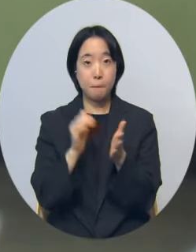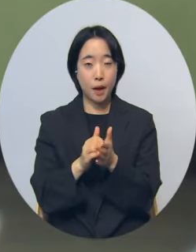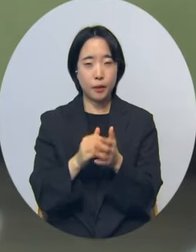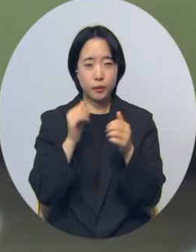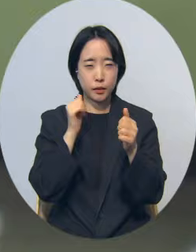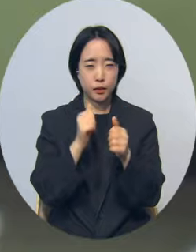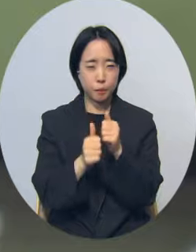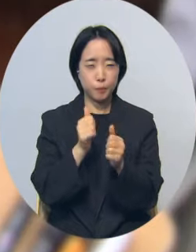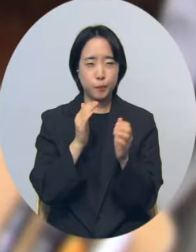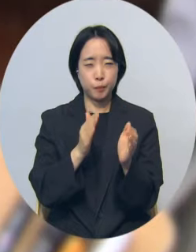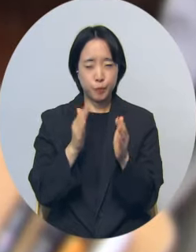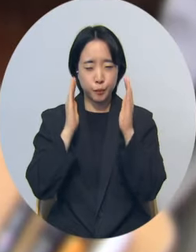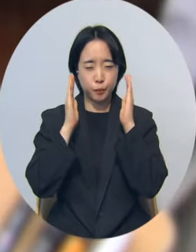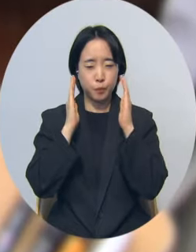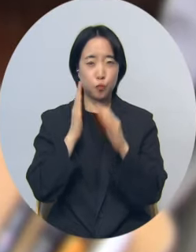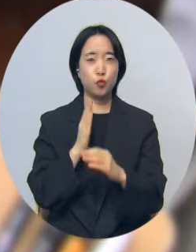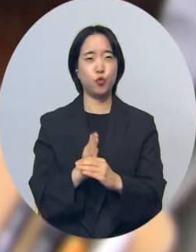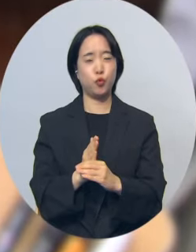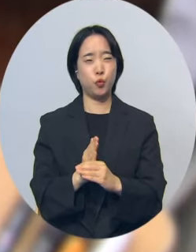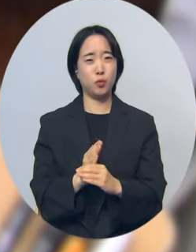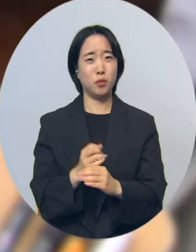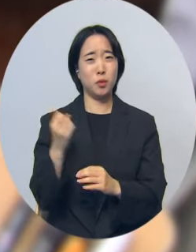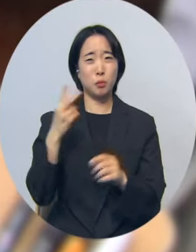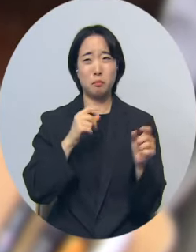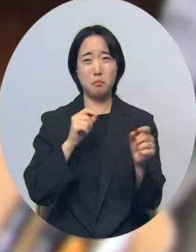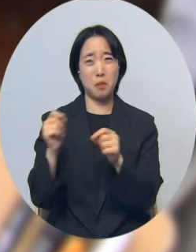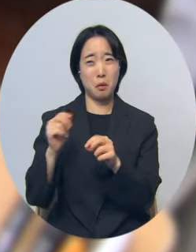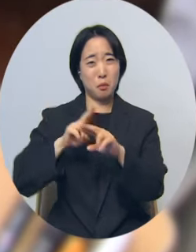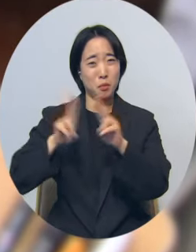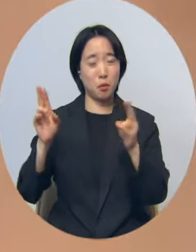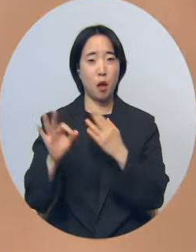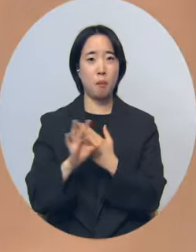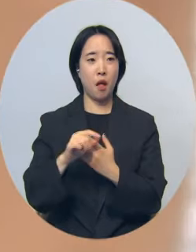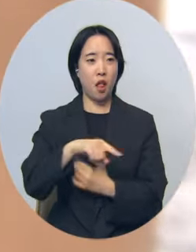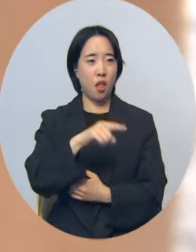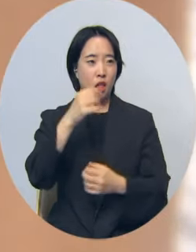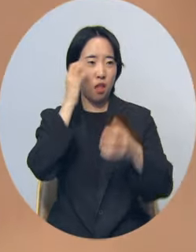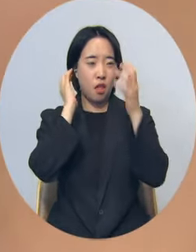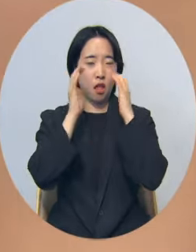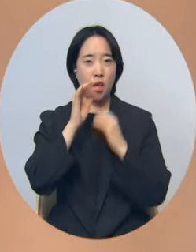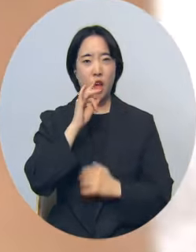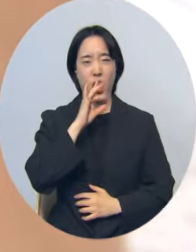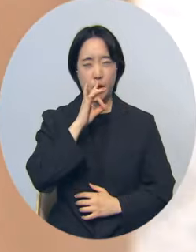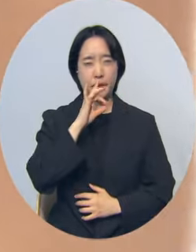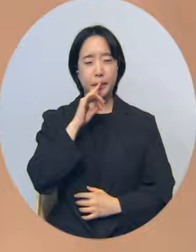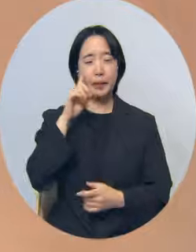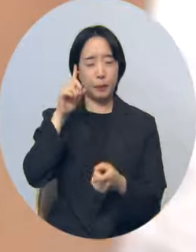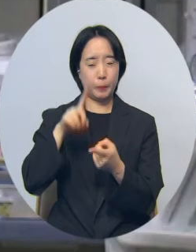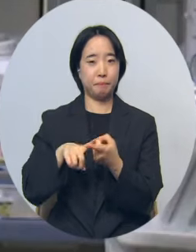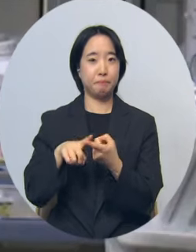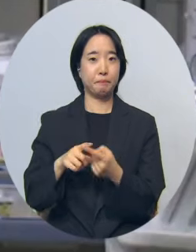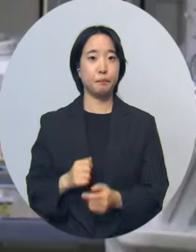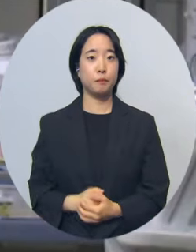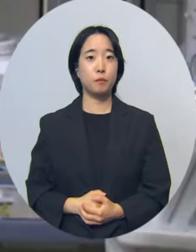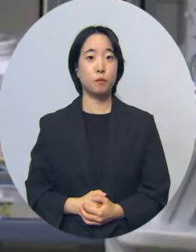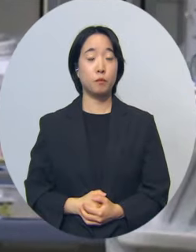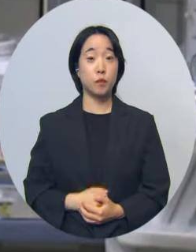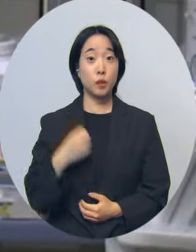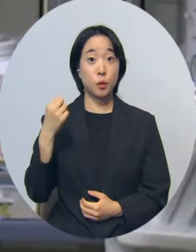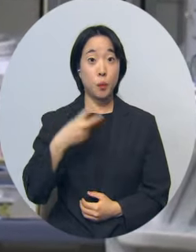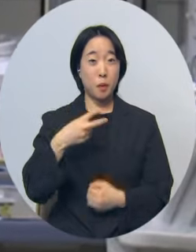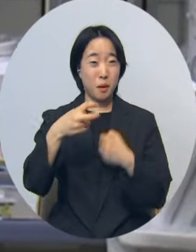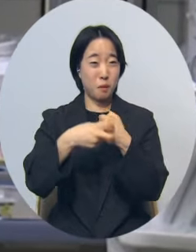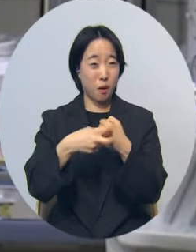만큼 이 문제를 유예하면 학생과 학부모들의 혼란이 클 것이란 설명입니다. 또 의료 공백